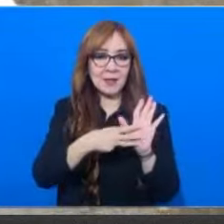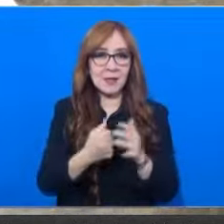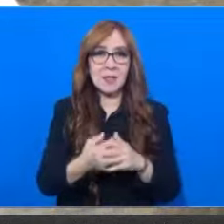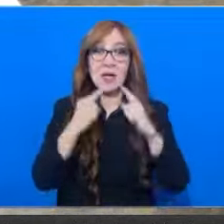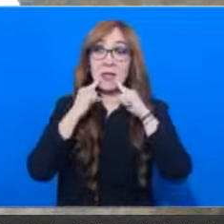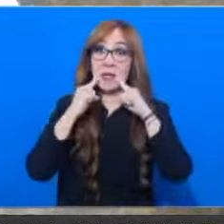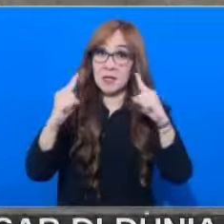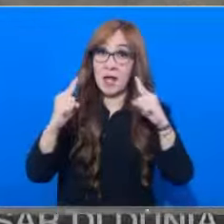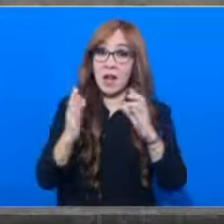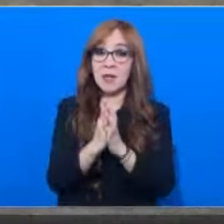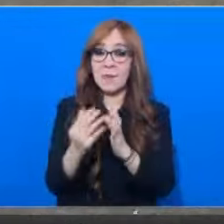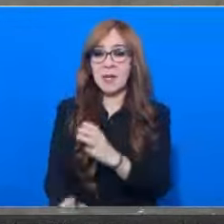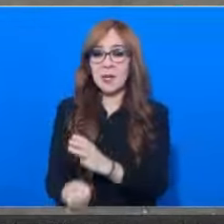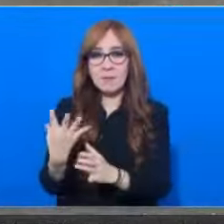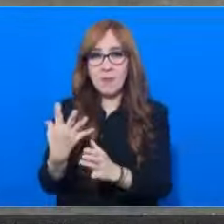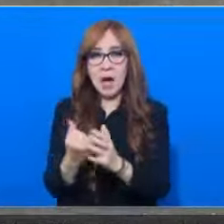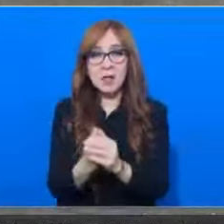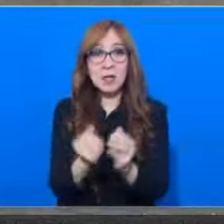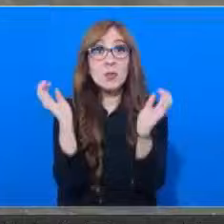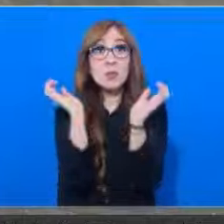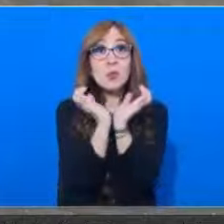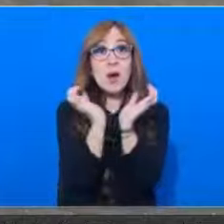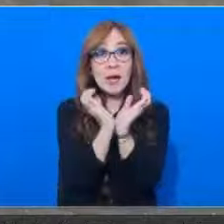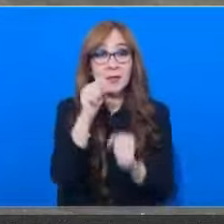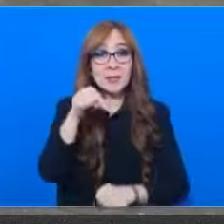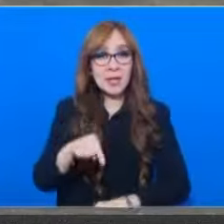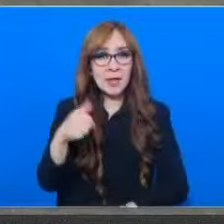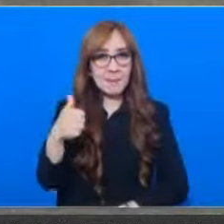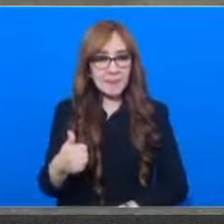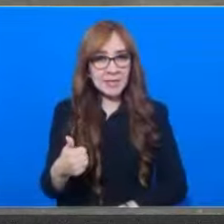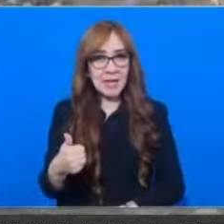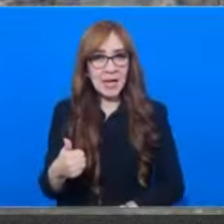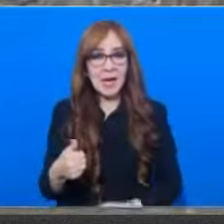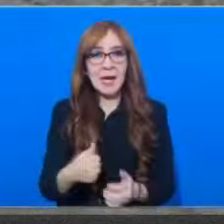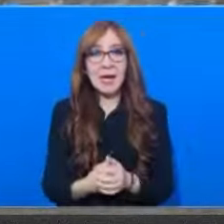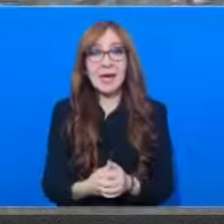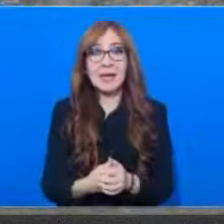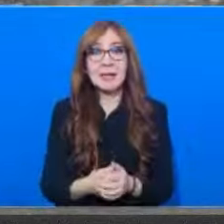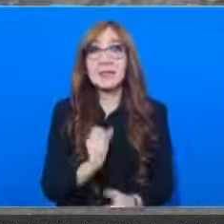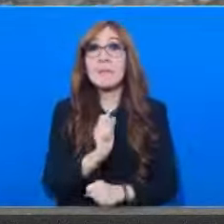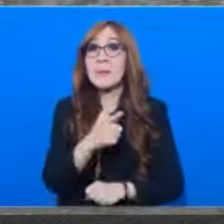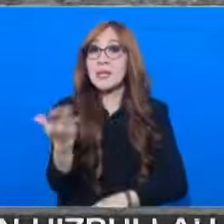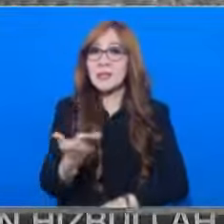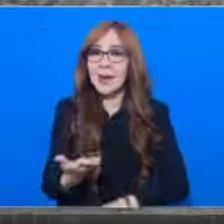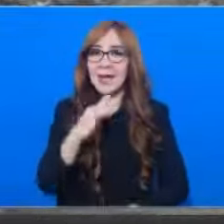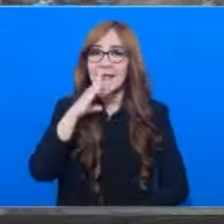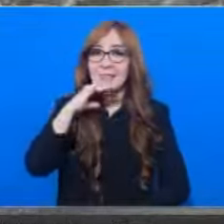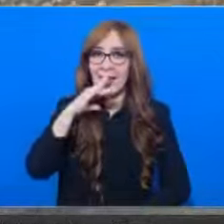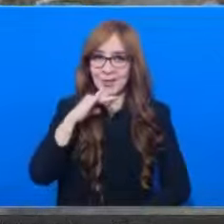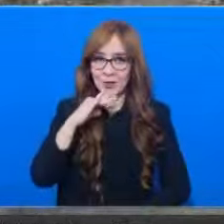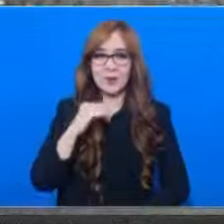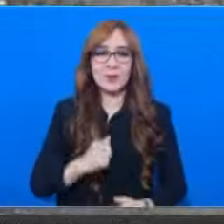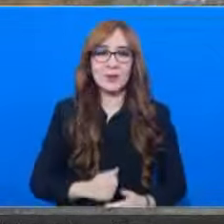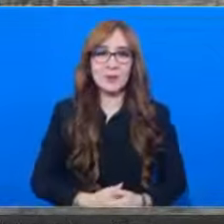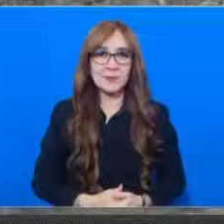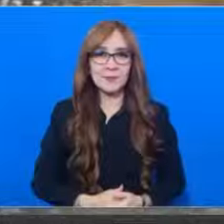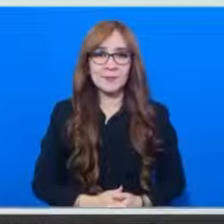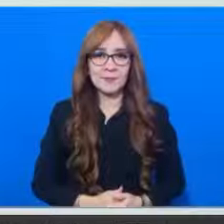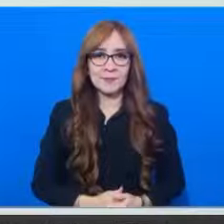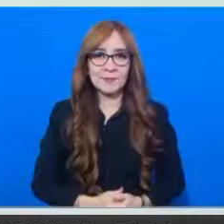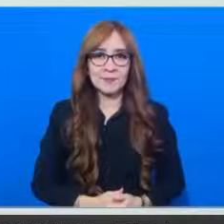berkembang di Purwakarta, olahan daging sapi ini kini juga dapat dijumpai di kawasan Cianjur dengan ciri khasnya sendiri.